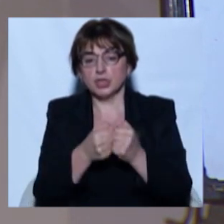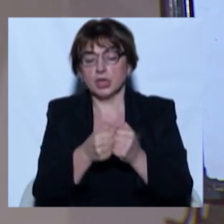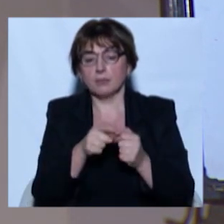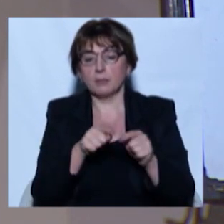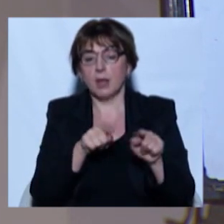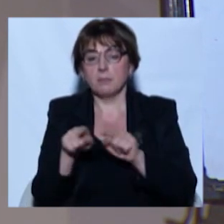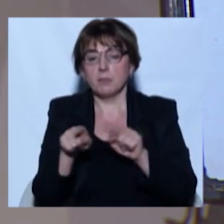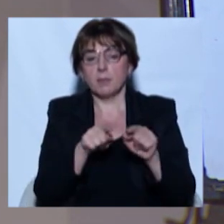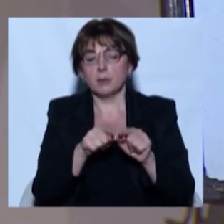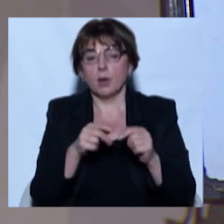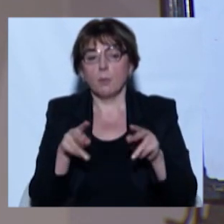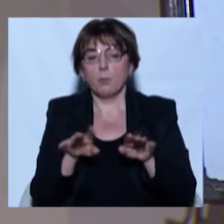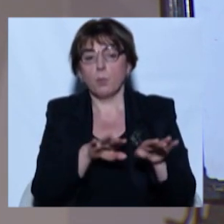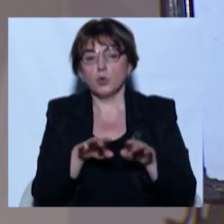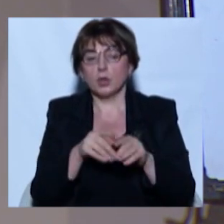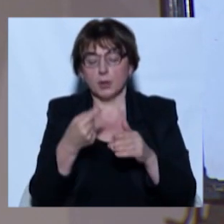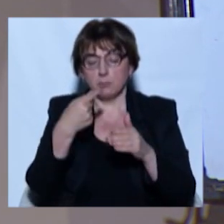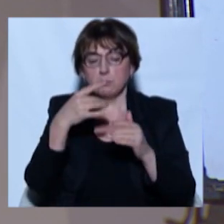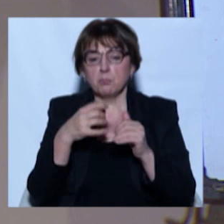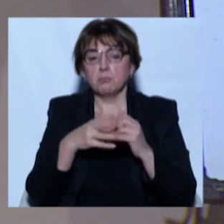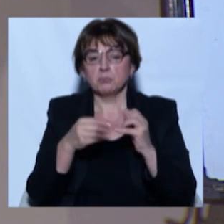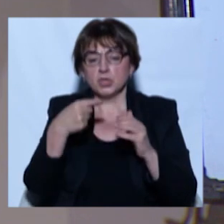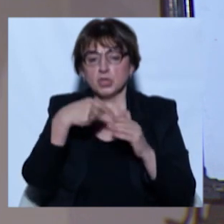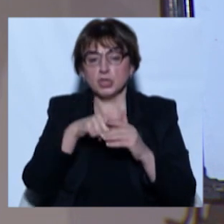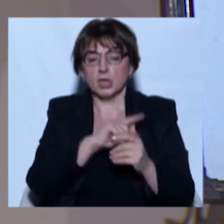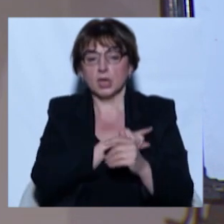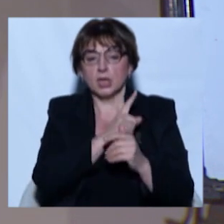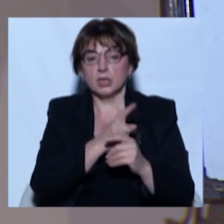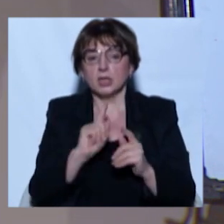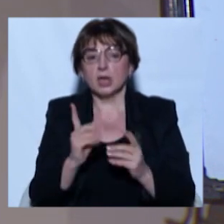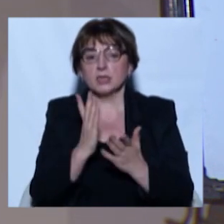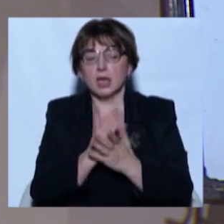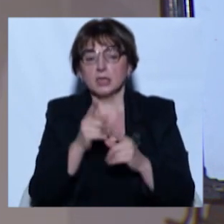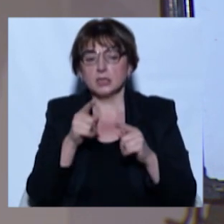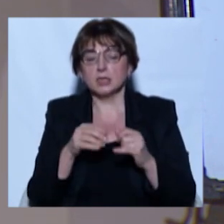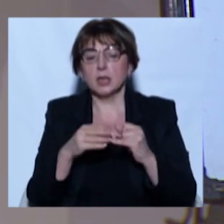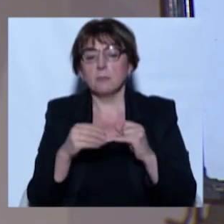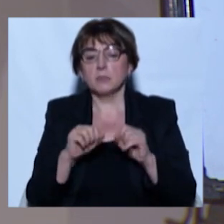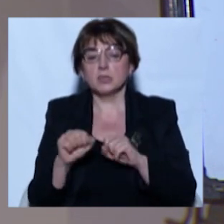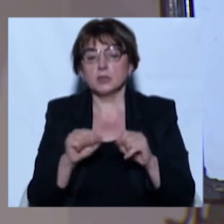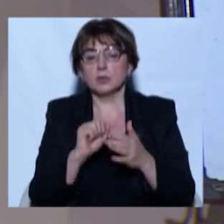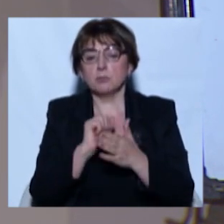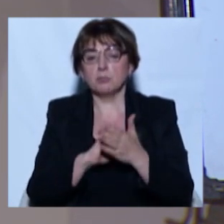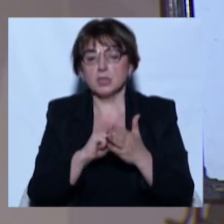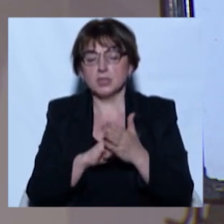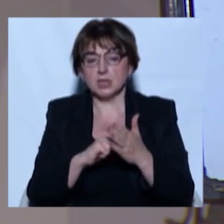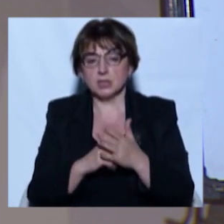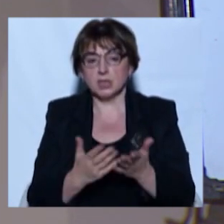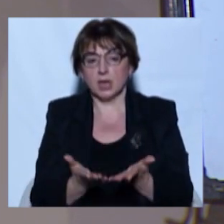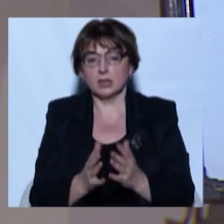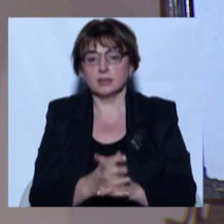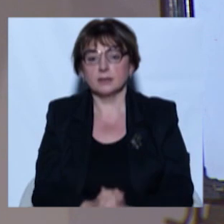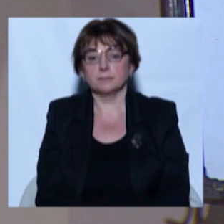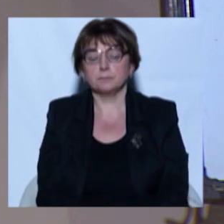მოძრაობა, ასევე მიწის შინაგანი ენერგია არის ის, რაც არის მიწისძვრების გამომწვევი მიზეზი.